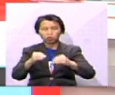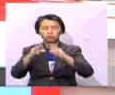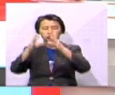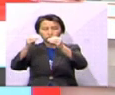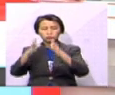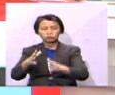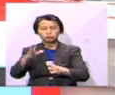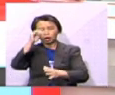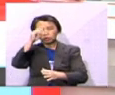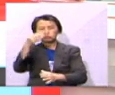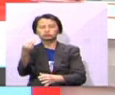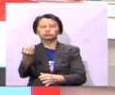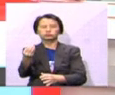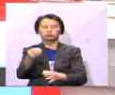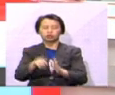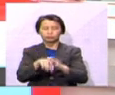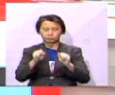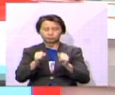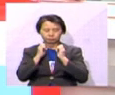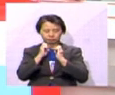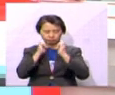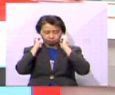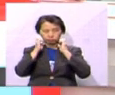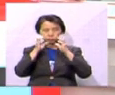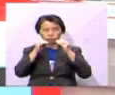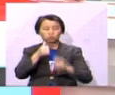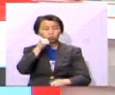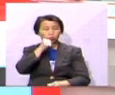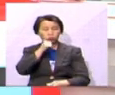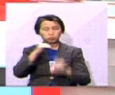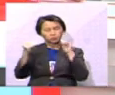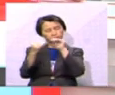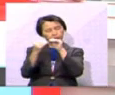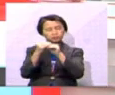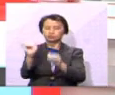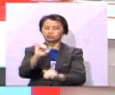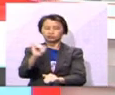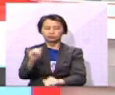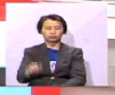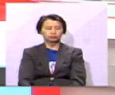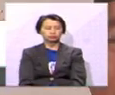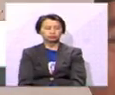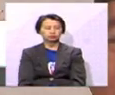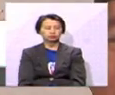lelaki. Namun kemampuan dan kewibawaan mereka adalah setanding.